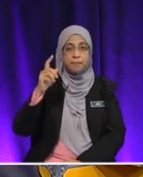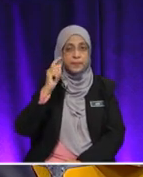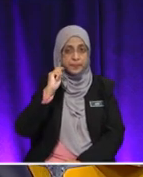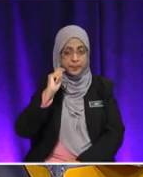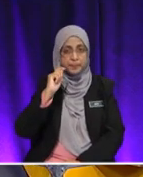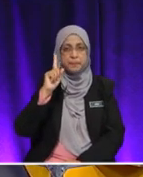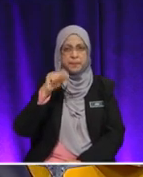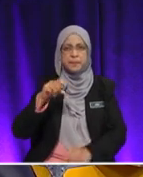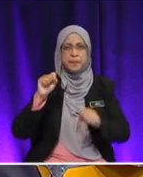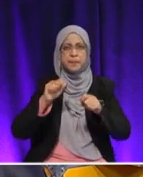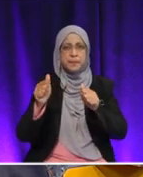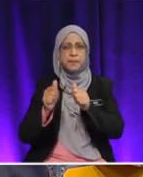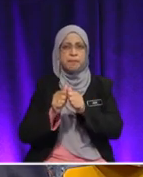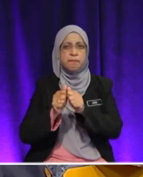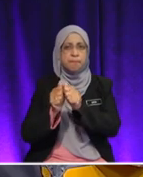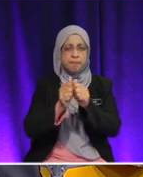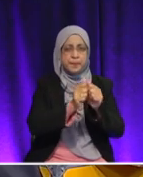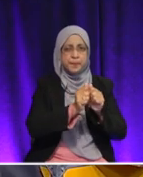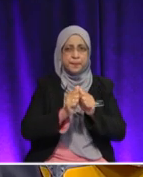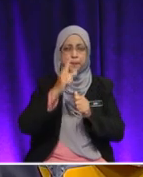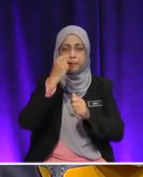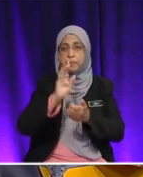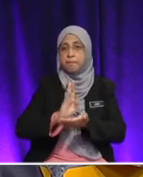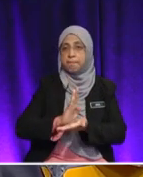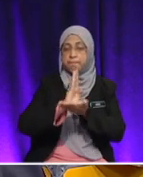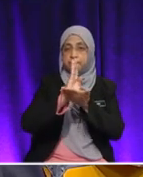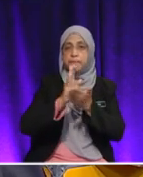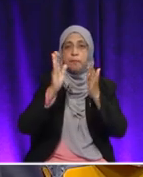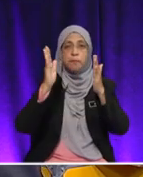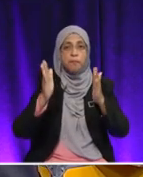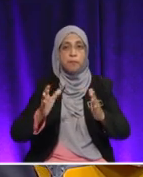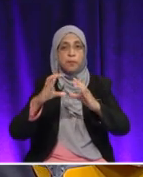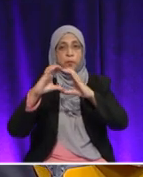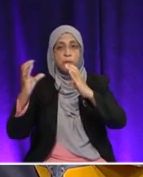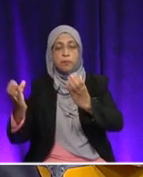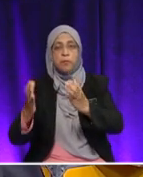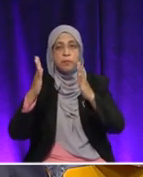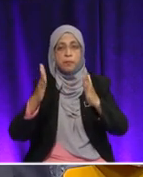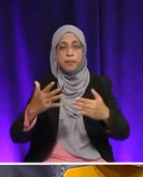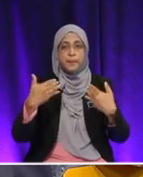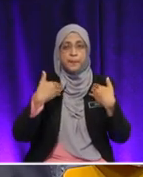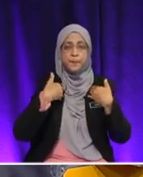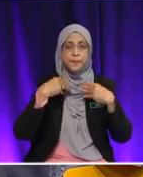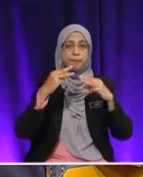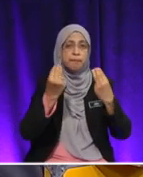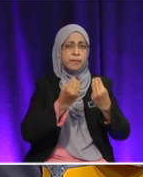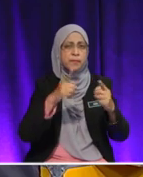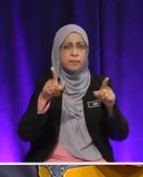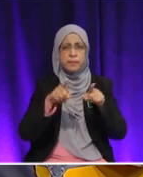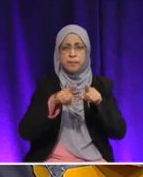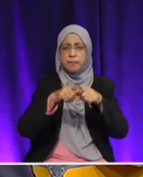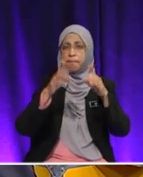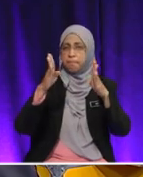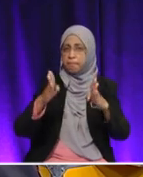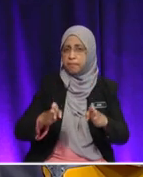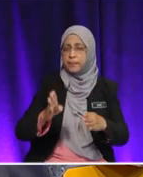kerjasama yaitu berkaitan apabila kita membantu dapat mewujudkan kerjasama diantara kaum kerjasama diantara